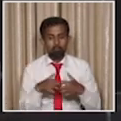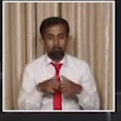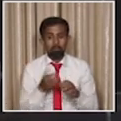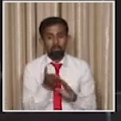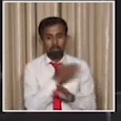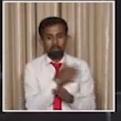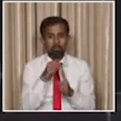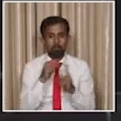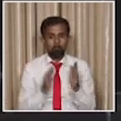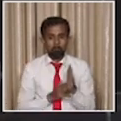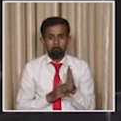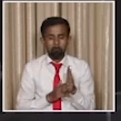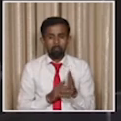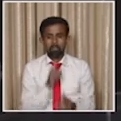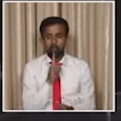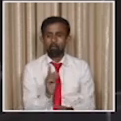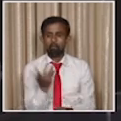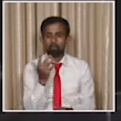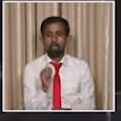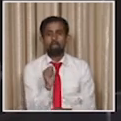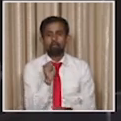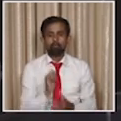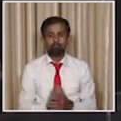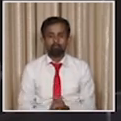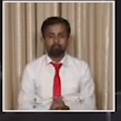එදාක වැතුමාට පැවසුවේ නැත්තේ?